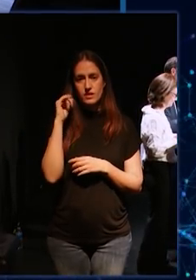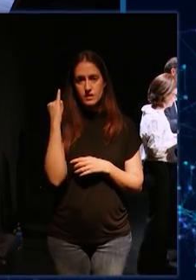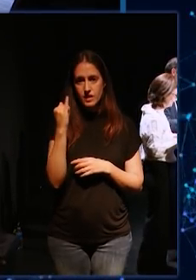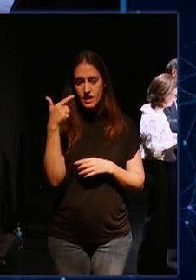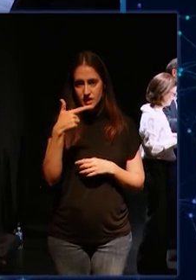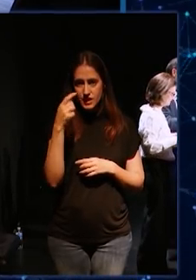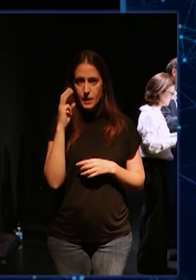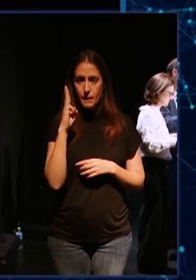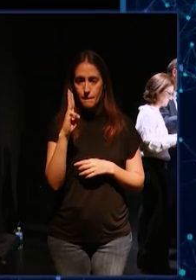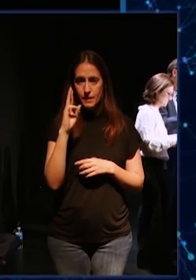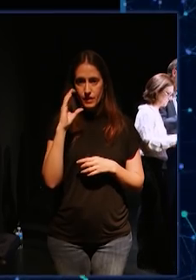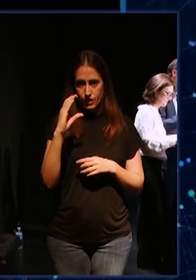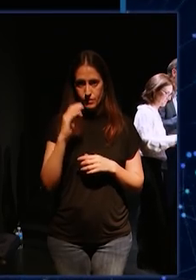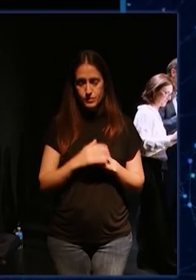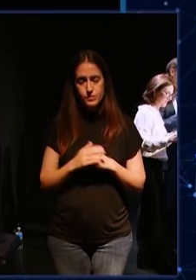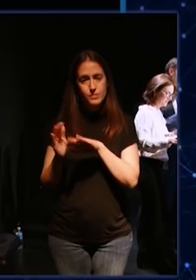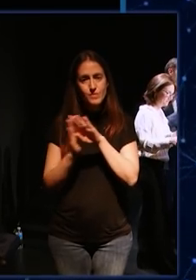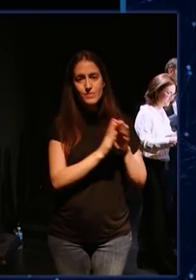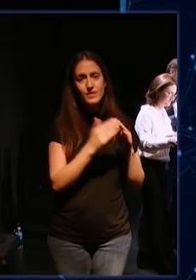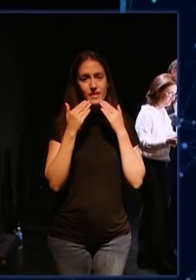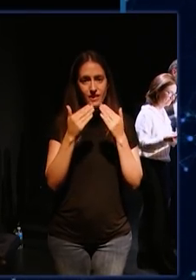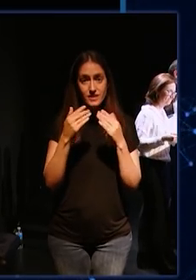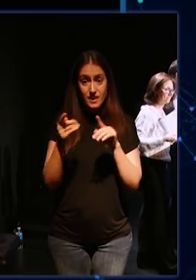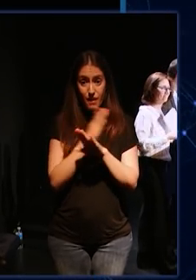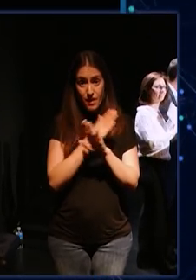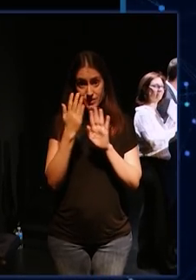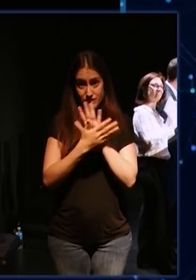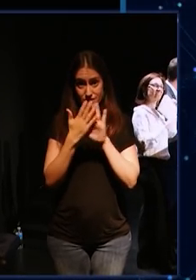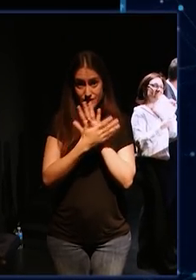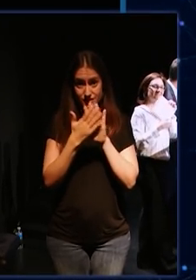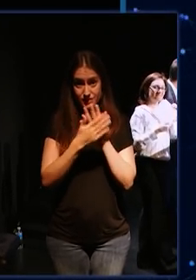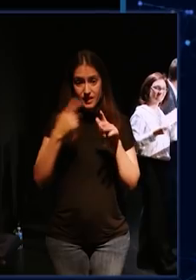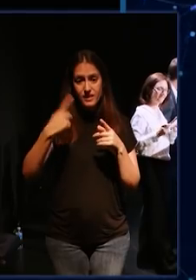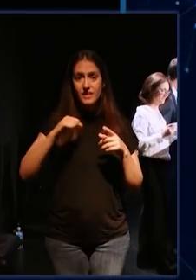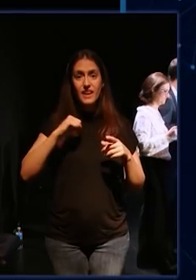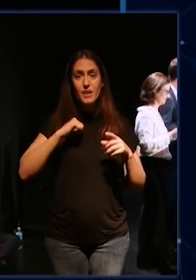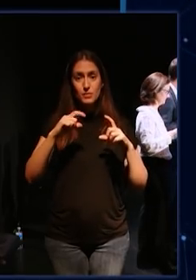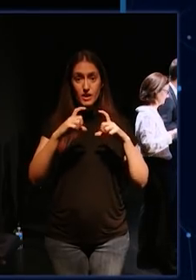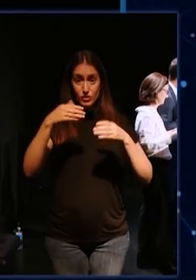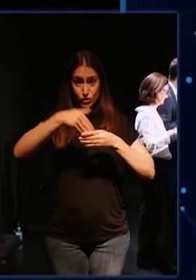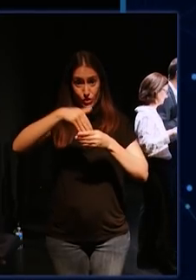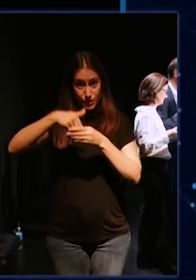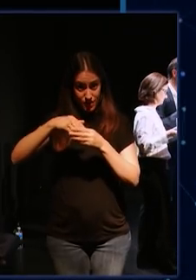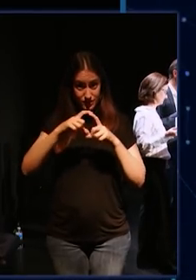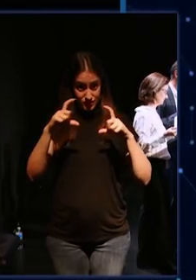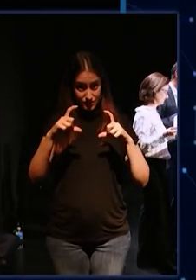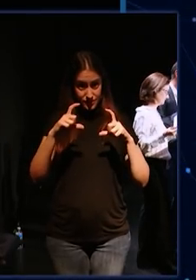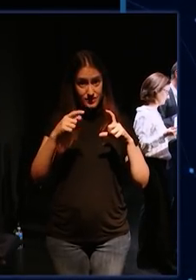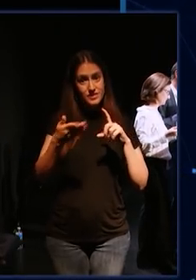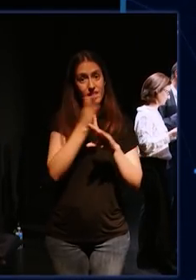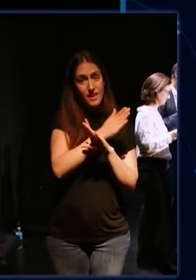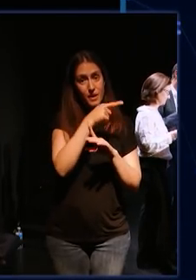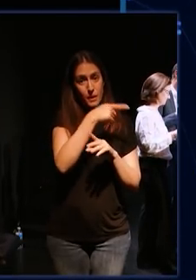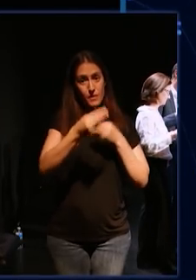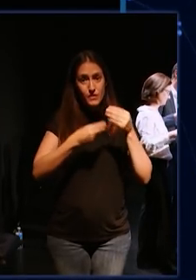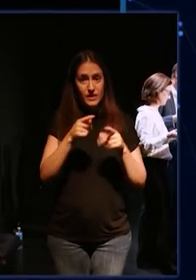Abans d'acabar, us hem dit al principi que teníem aquests sobres. Aquests sobres són els pronòstics electorals que van fer cadascun dels candidats i candidates